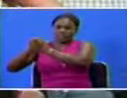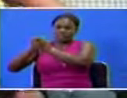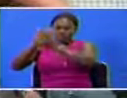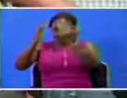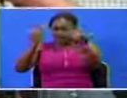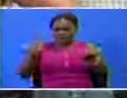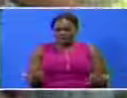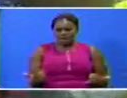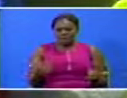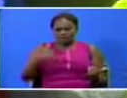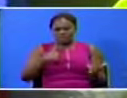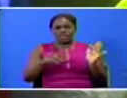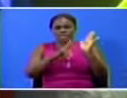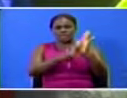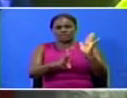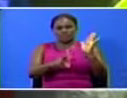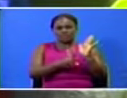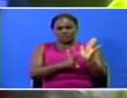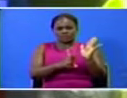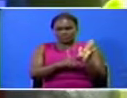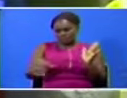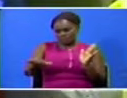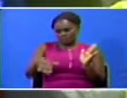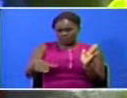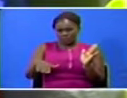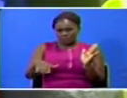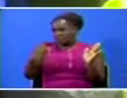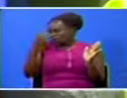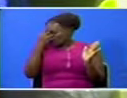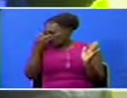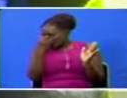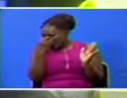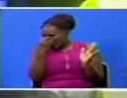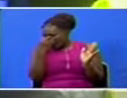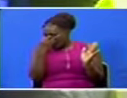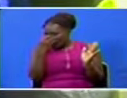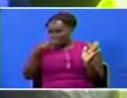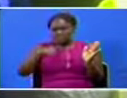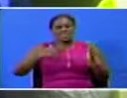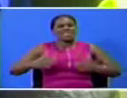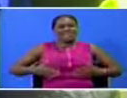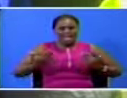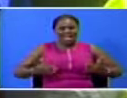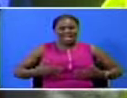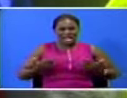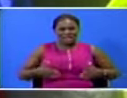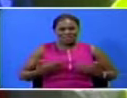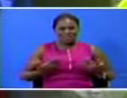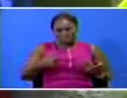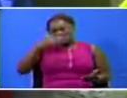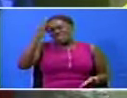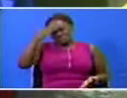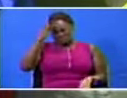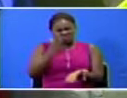that I'm a representative of Kamagut ward where deputy president comes from, I'm really happy because ninajua ya